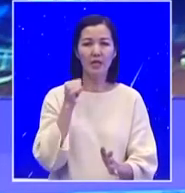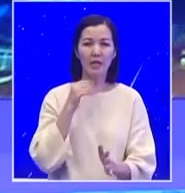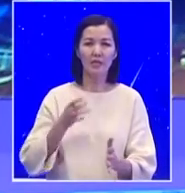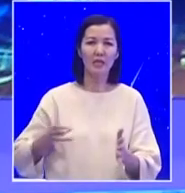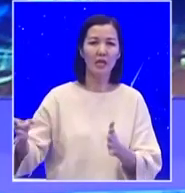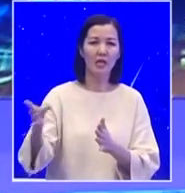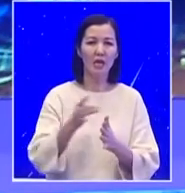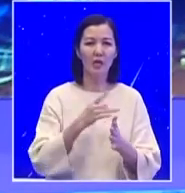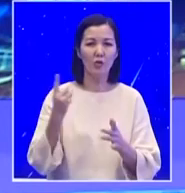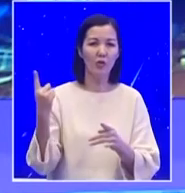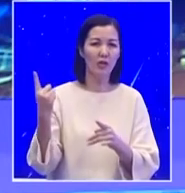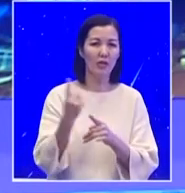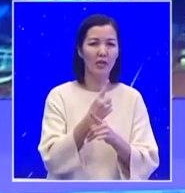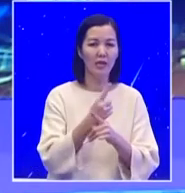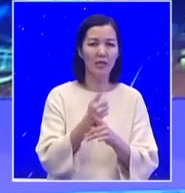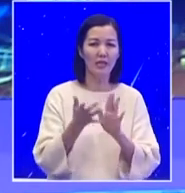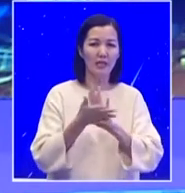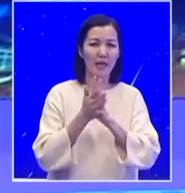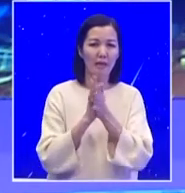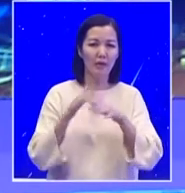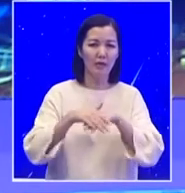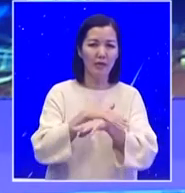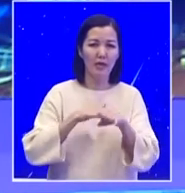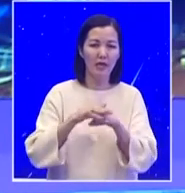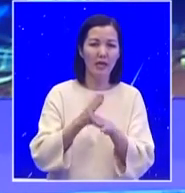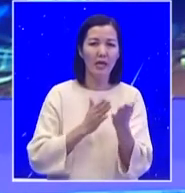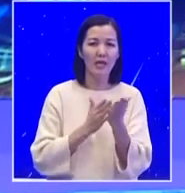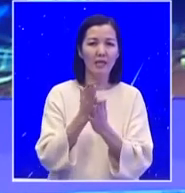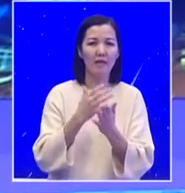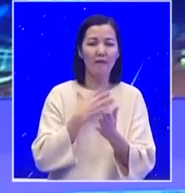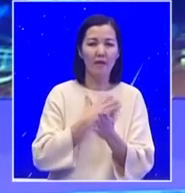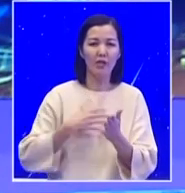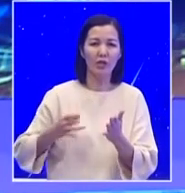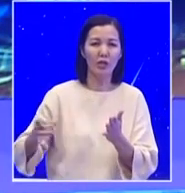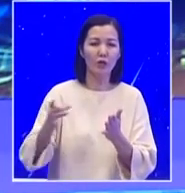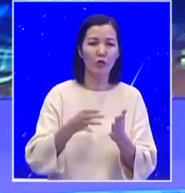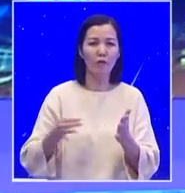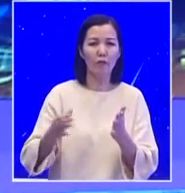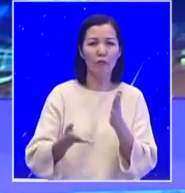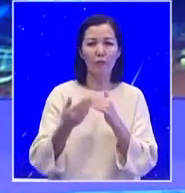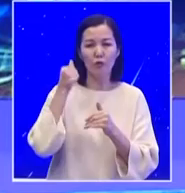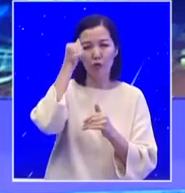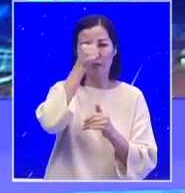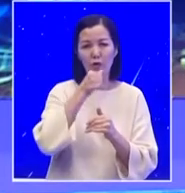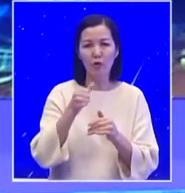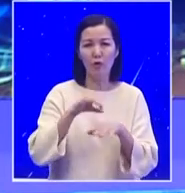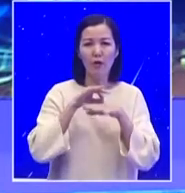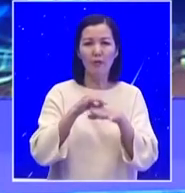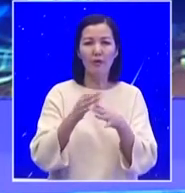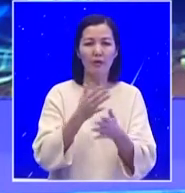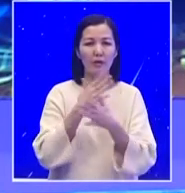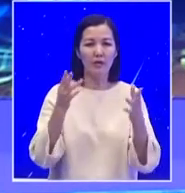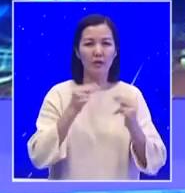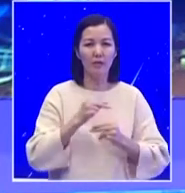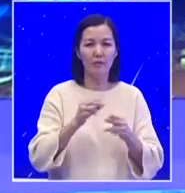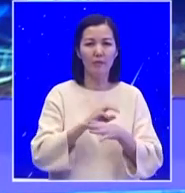Талгарский район – один из самых густонаселенных и стратегически важных регионов области. В прошлом году проведены колоссальные работы